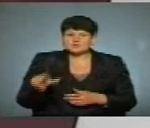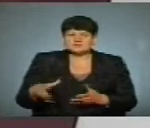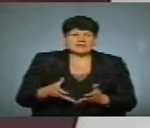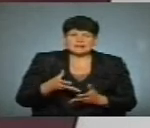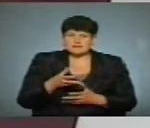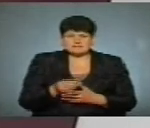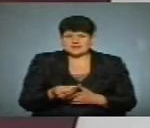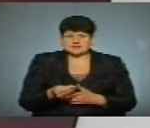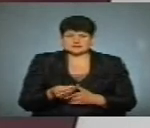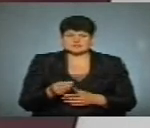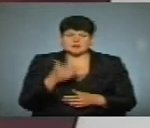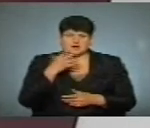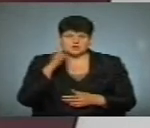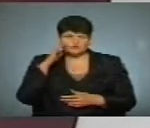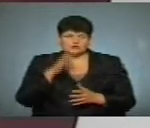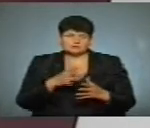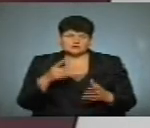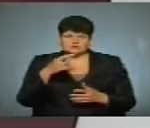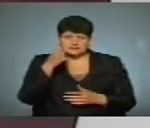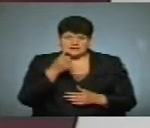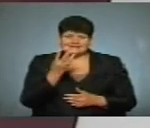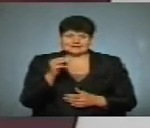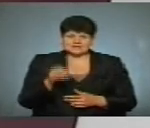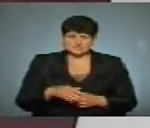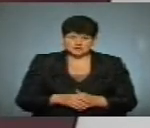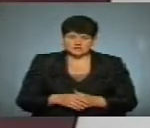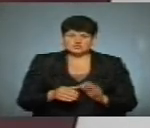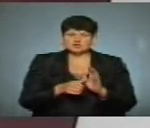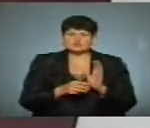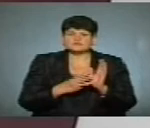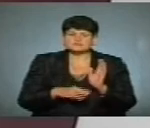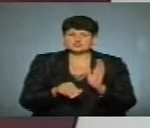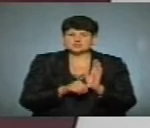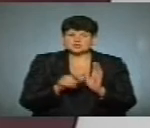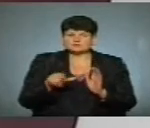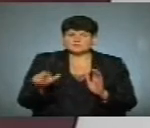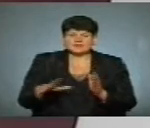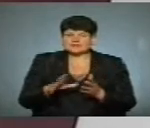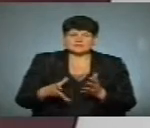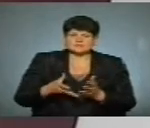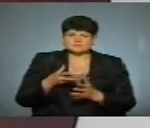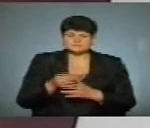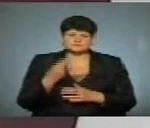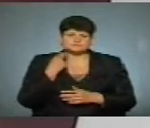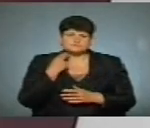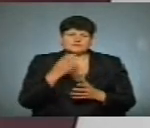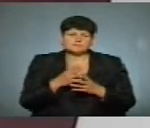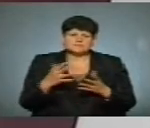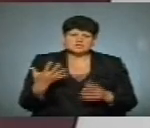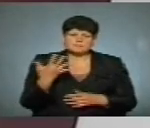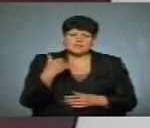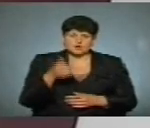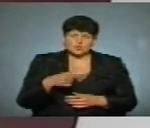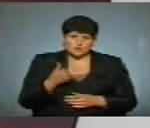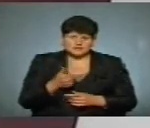оплачують рахунки за гарячу воду понад рік, більше 3 тисяч. 686 споживачів не погасили заборгованість за більш ніж 5